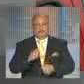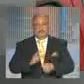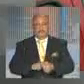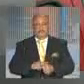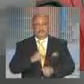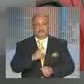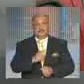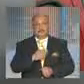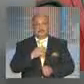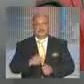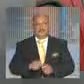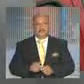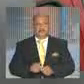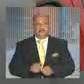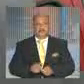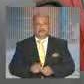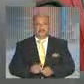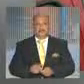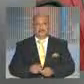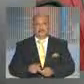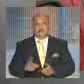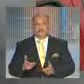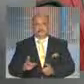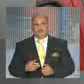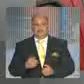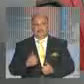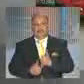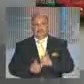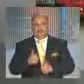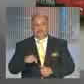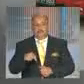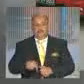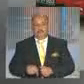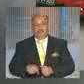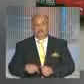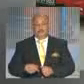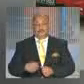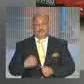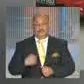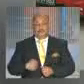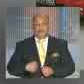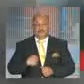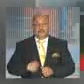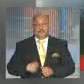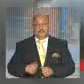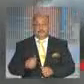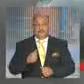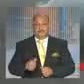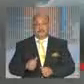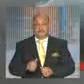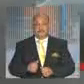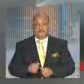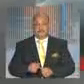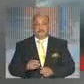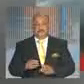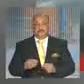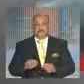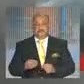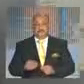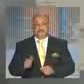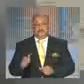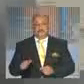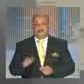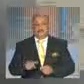باش نجمو نكونوا أقرب من المواطنين وحرفاء الوكالة الفنية للنقل البلدي. في مدينة الحمة تجندت كل الأطراف المتدخلة من